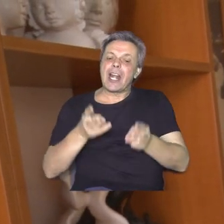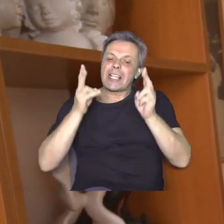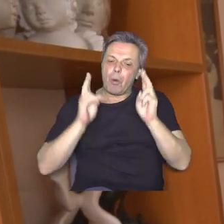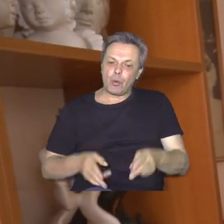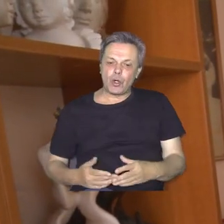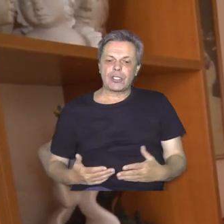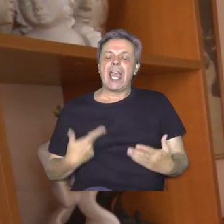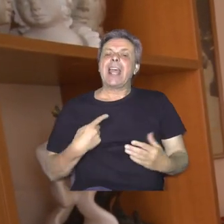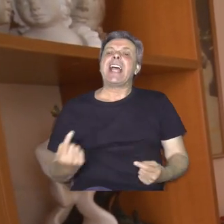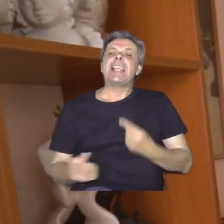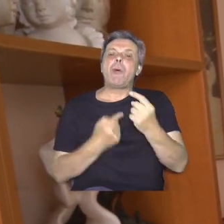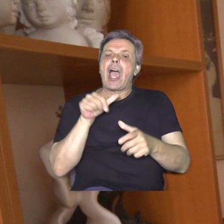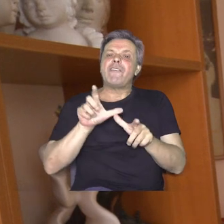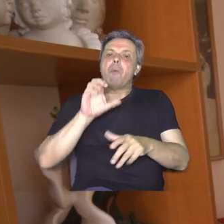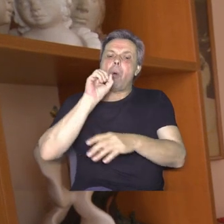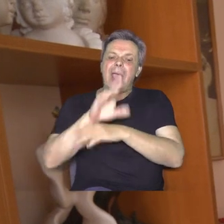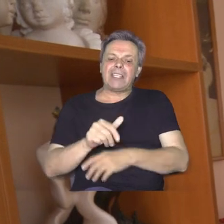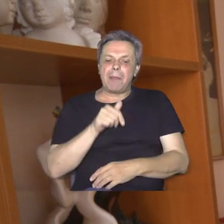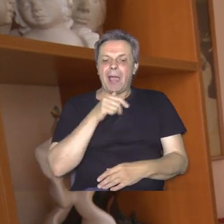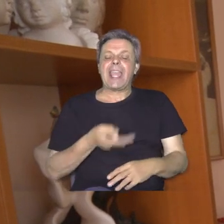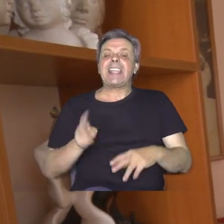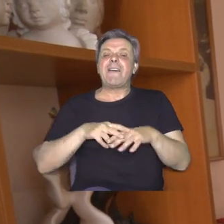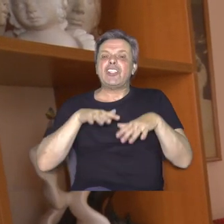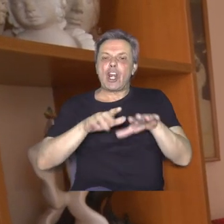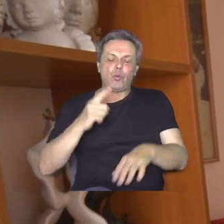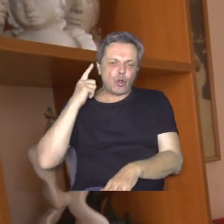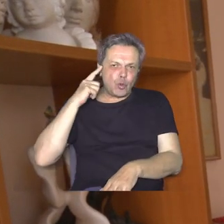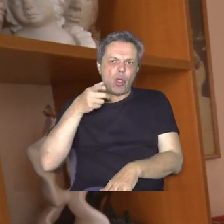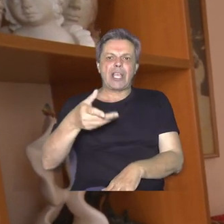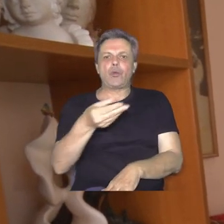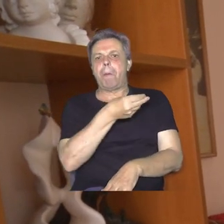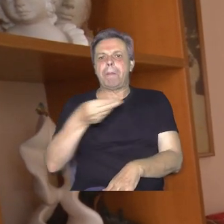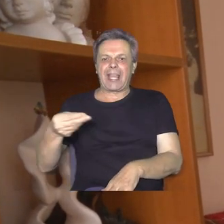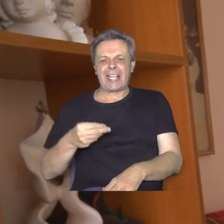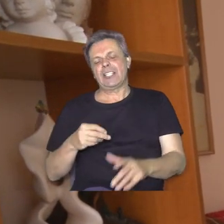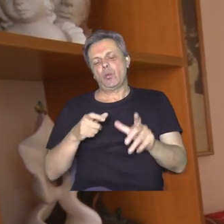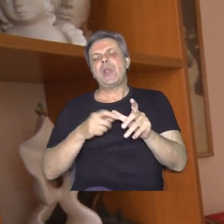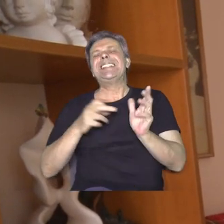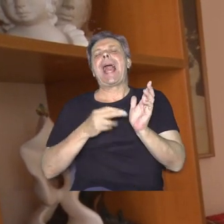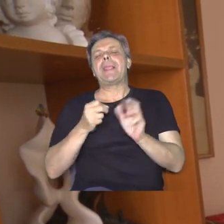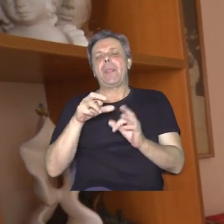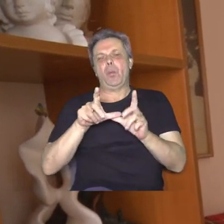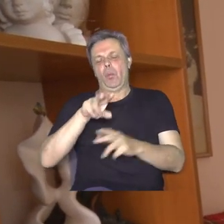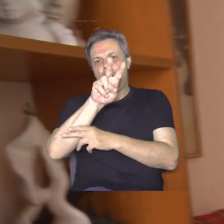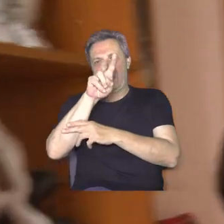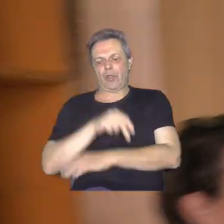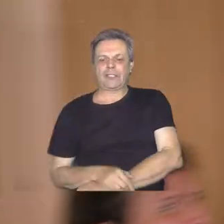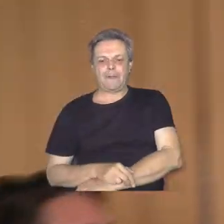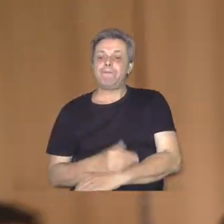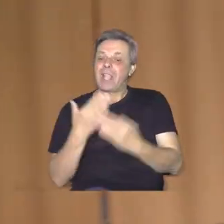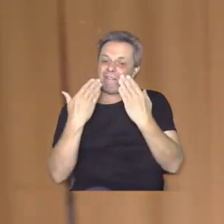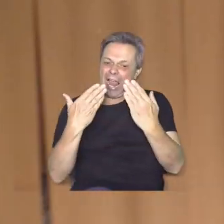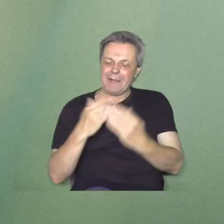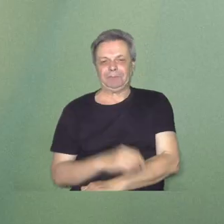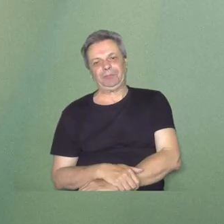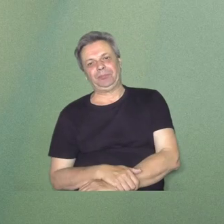nam mogućnost da se pojavimo u medijima i da više ljudi čuje za tu prekrasnu sanjenu umjetnost. Hvala lijepa.